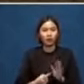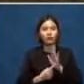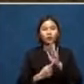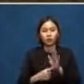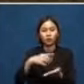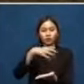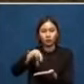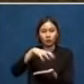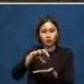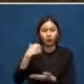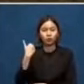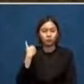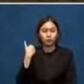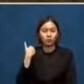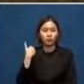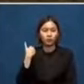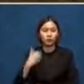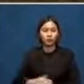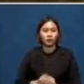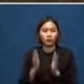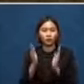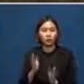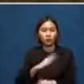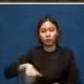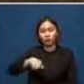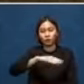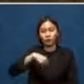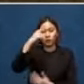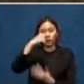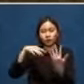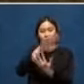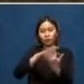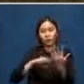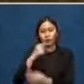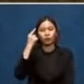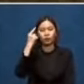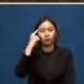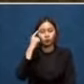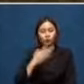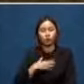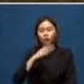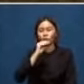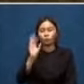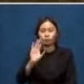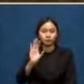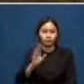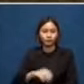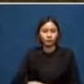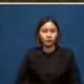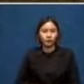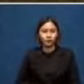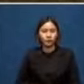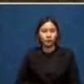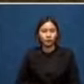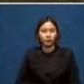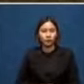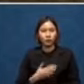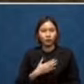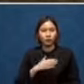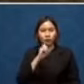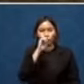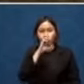านเองว่ามันมีกรณีอย่างนี้ซึ่งเป็นกรณีที่ผู้คนรู้กันทั้งประเทศนะครับผมก็ไม่พูดถึงนะครับประเด็นที่ผมจะเน้นย้ำ